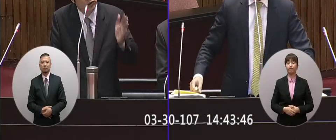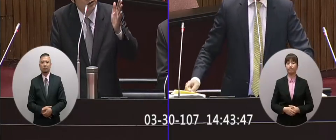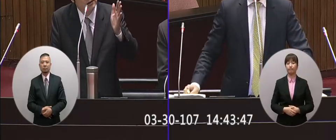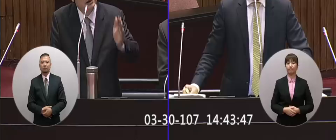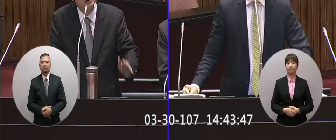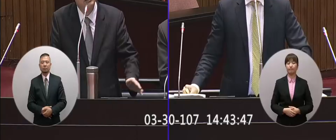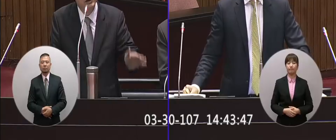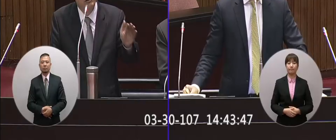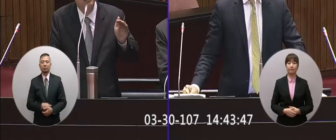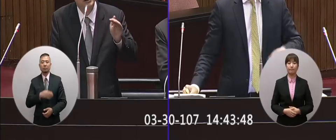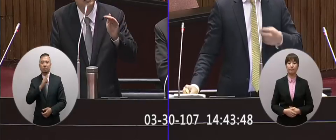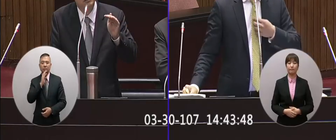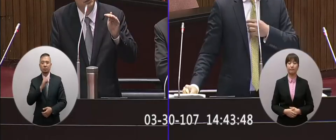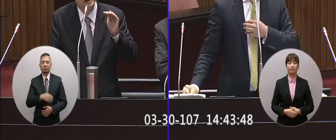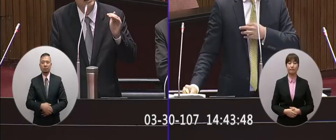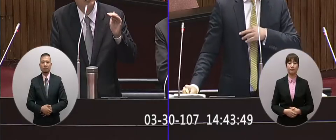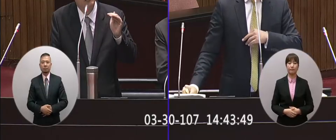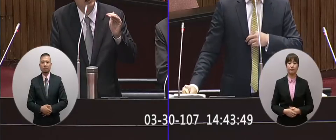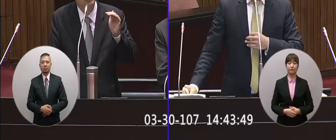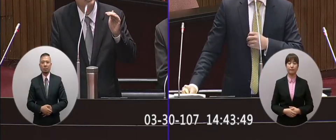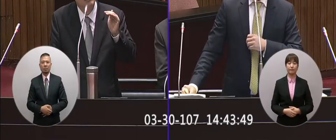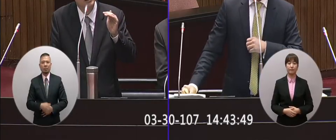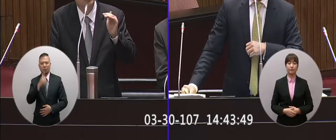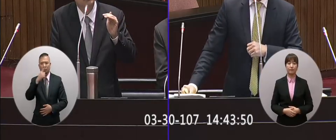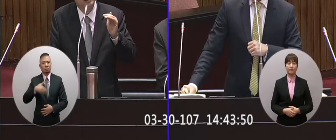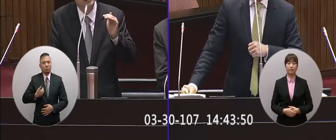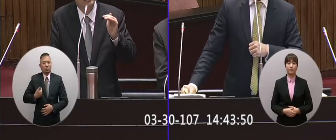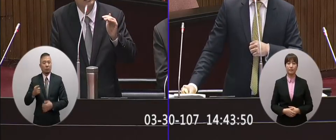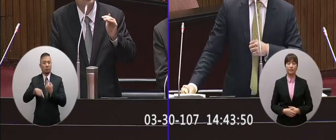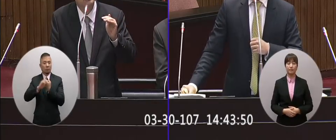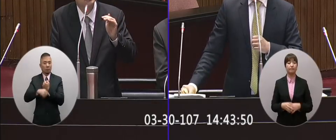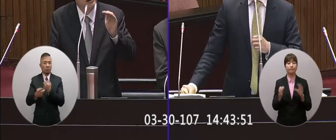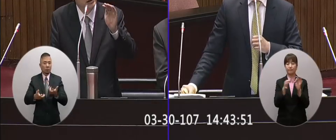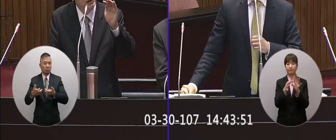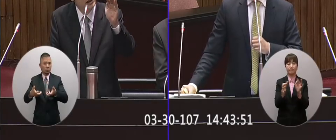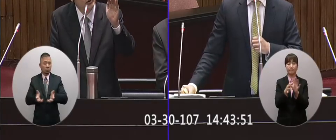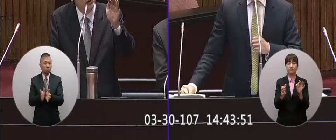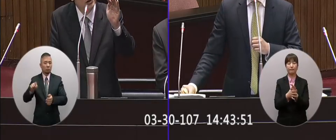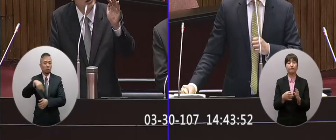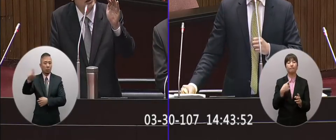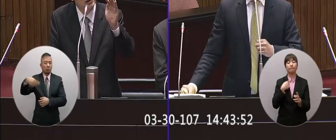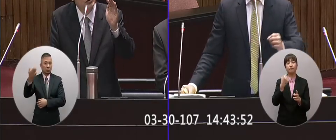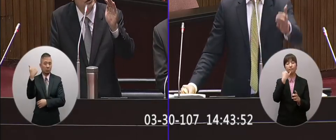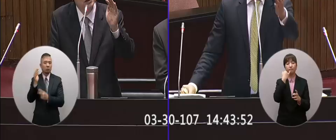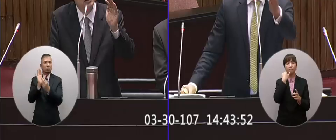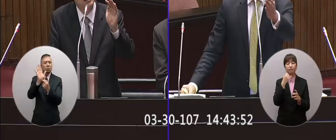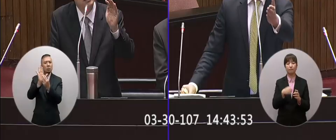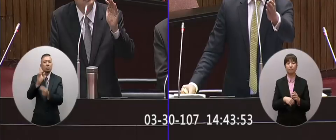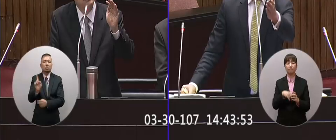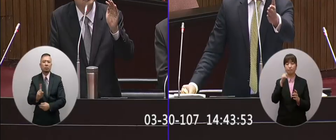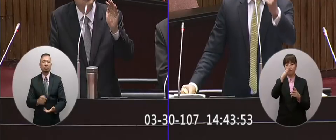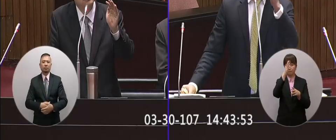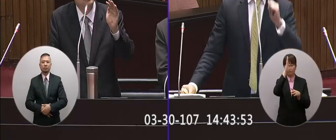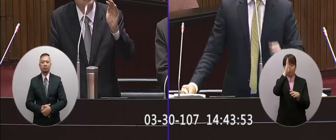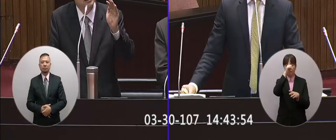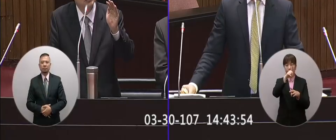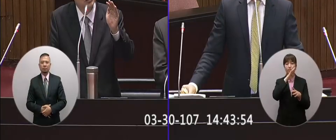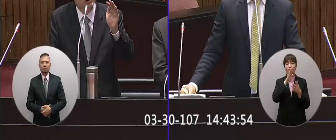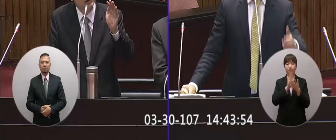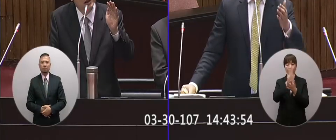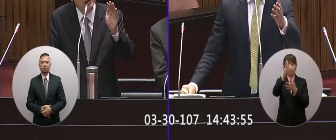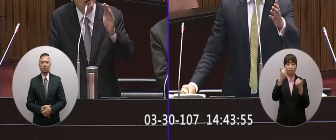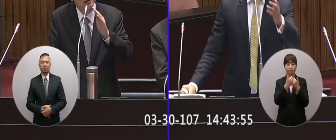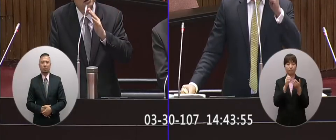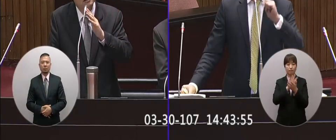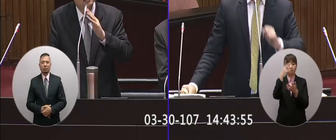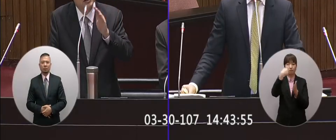是我，因为我没有不知道法务部他们的说法了。 没有关系啊，我可以同意请院长事后 根